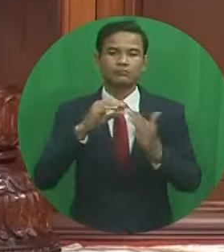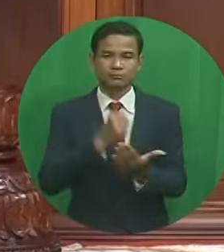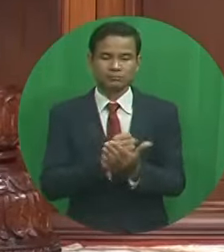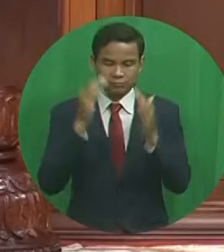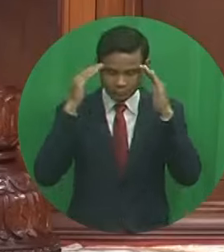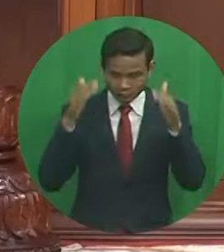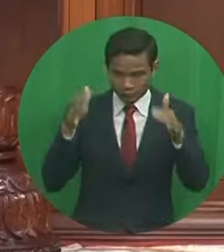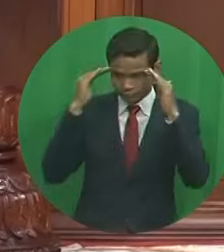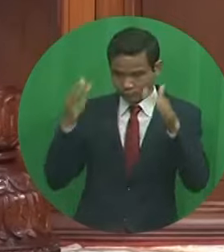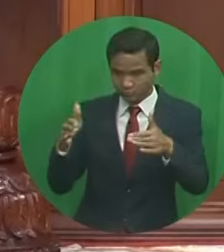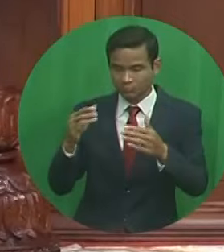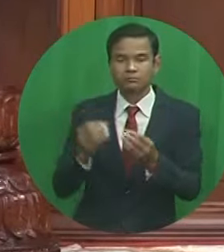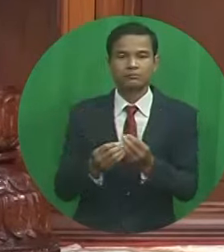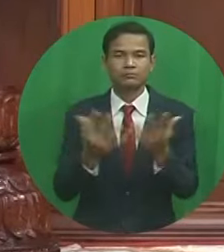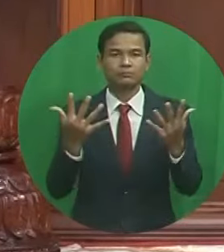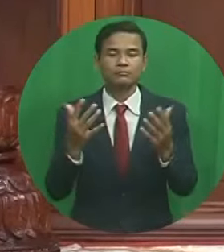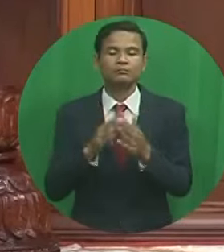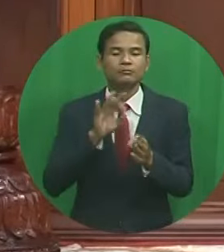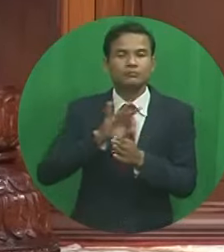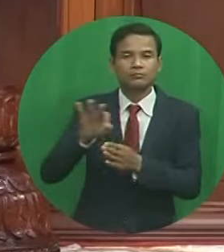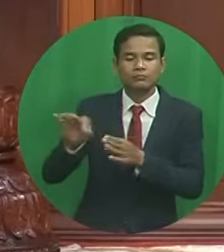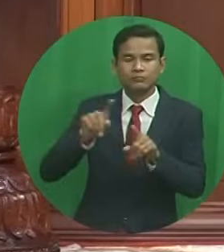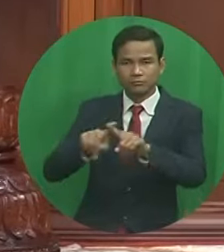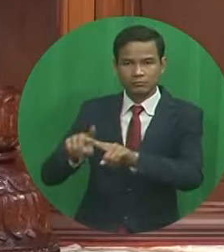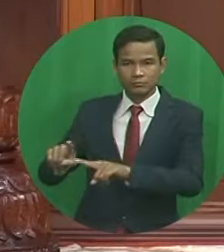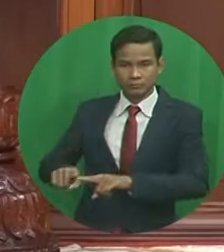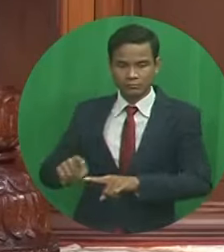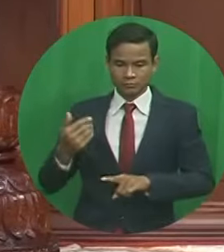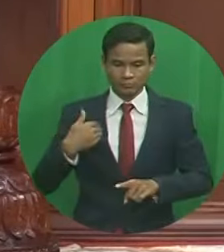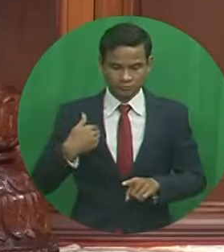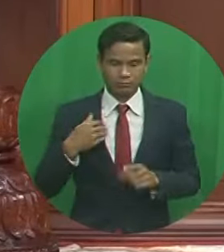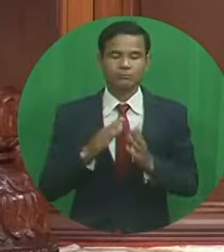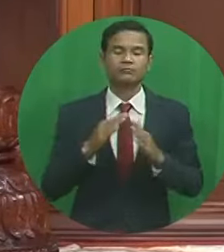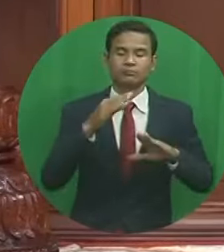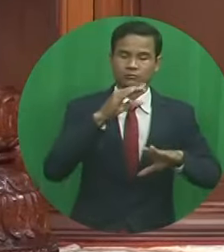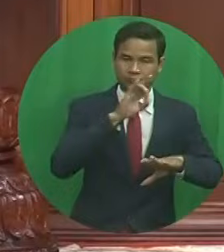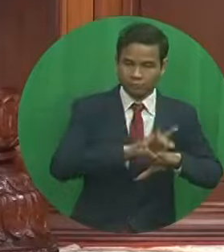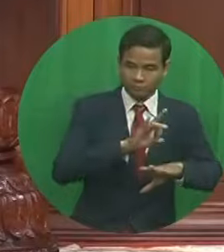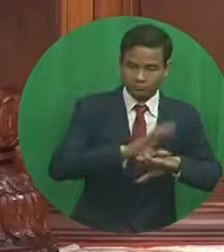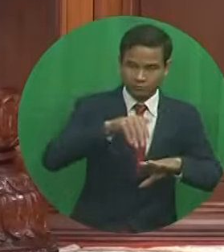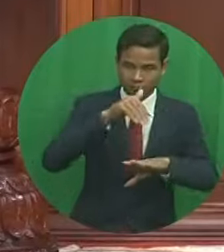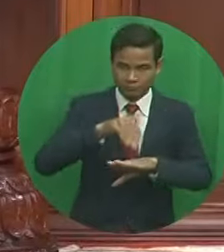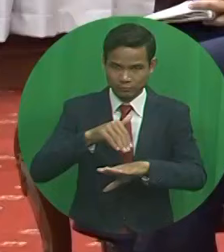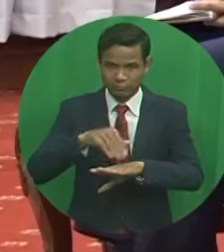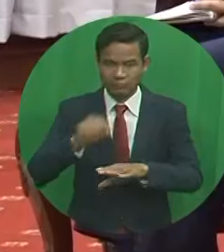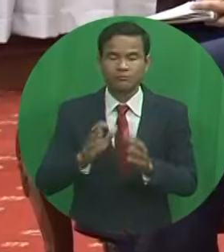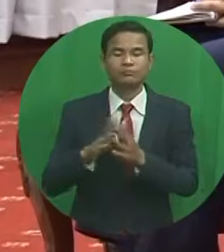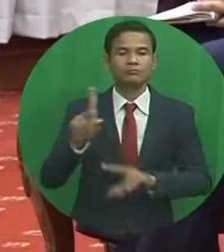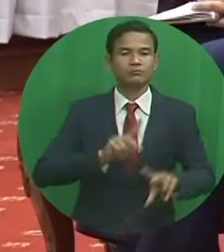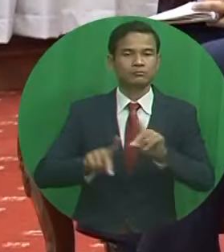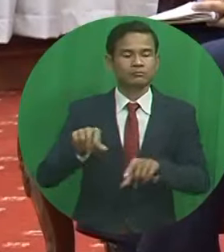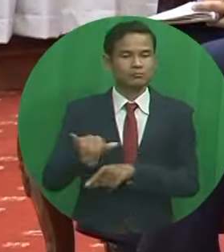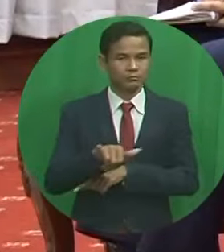ការយកចិត្តទុកដាក់លើច្រើនវិស័យផ្សេងផ្សេងទៀតមានដូចជាការទូតសេដ្ឋកិច្ចនិងការទូតប្រជាជនជាដើ